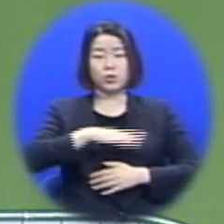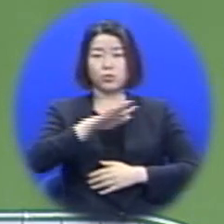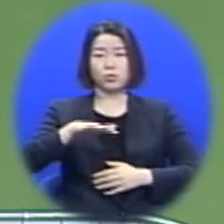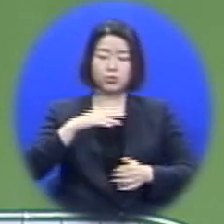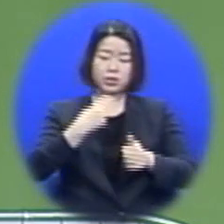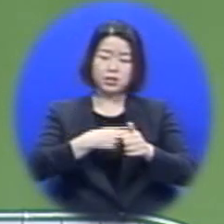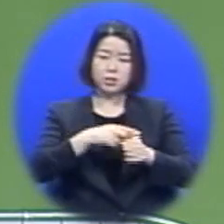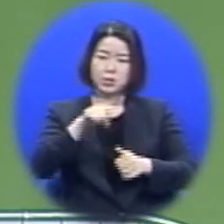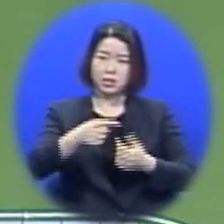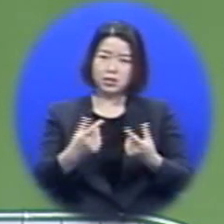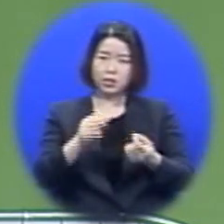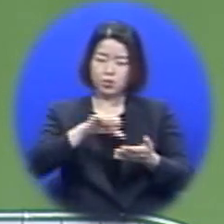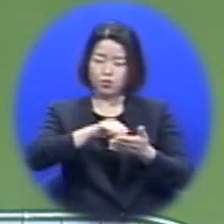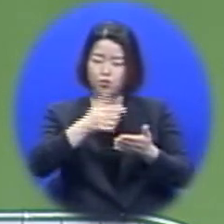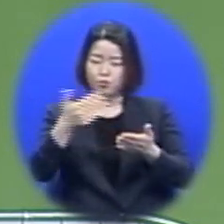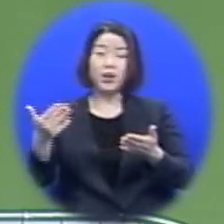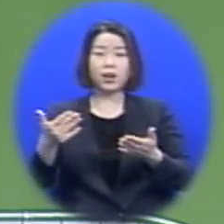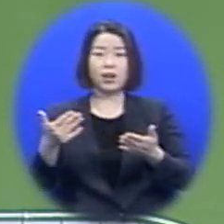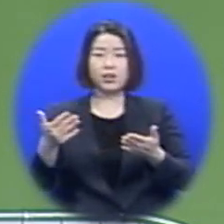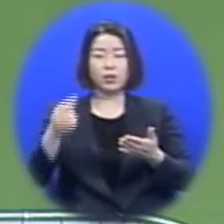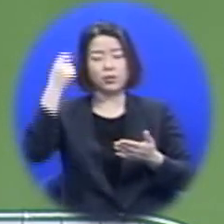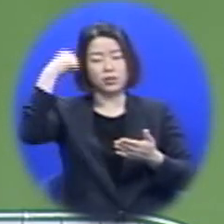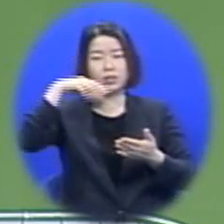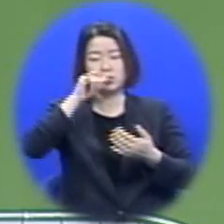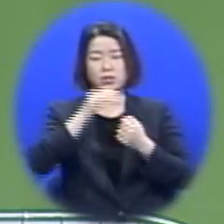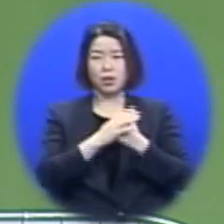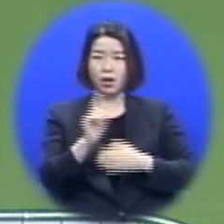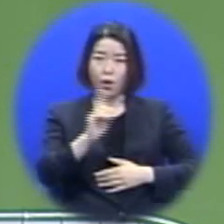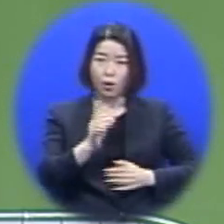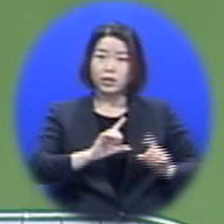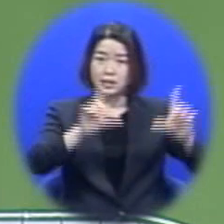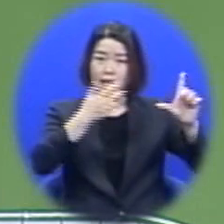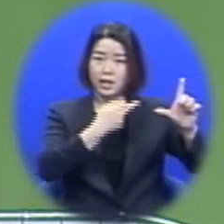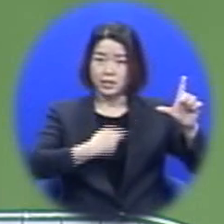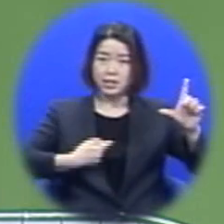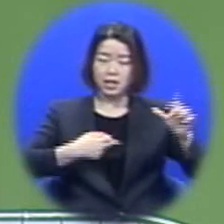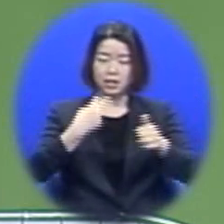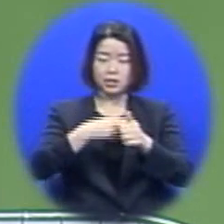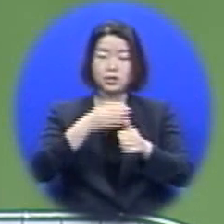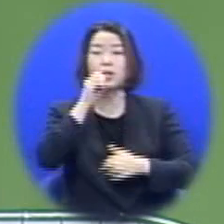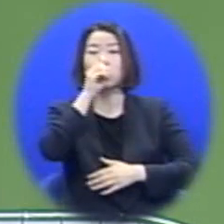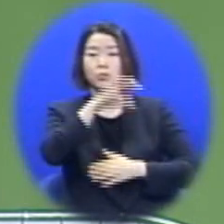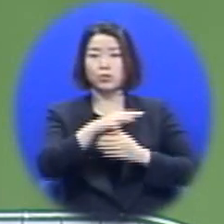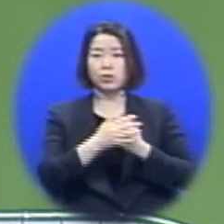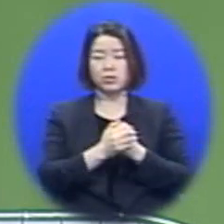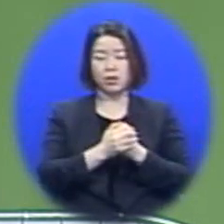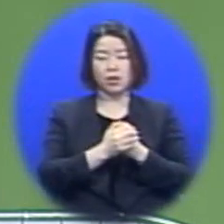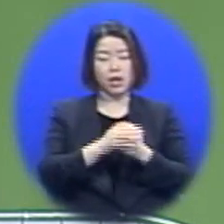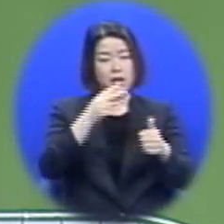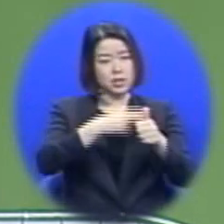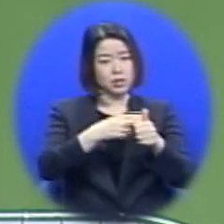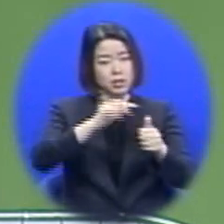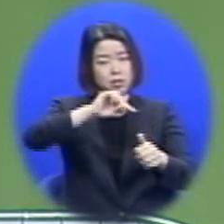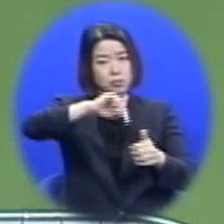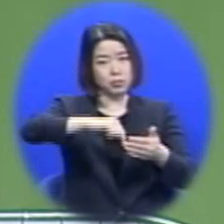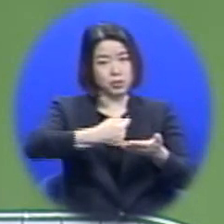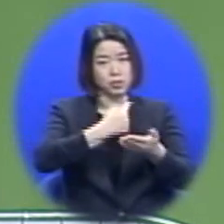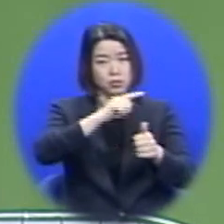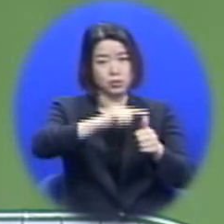유명하시구나. 그 어느 날 프랜시스에게 물었어요. 선생님은 스스로를 어떻게